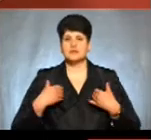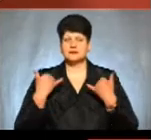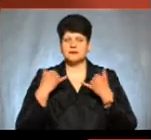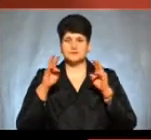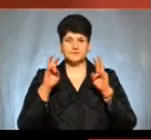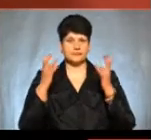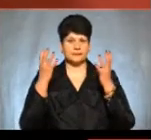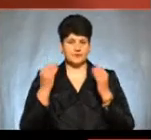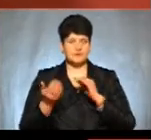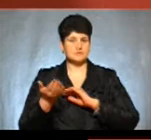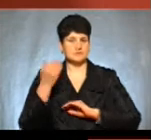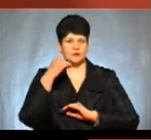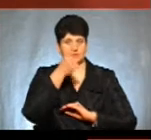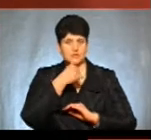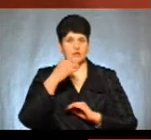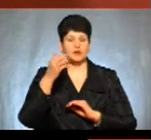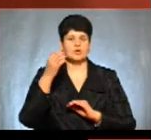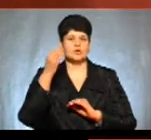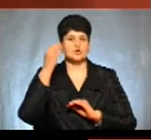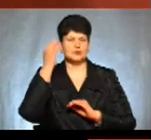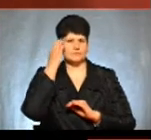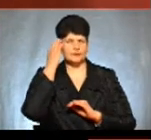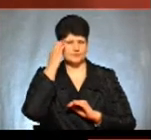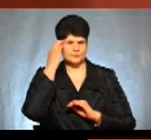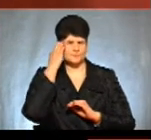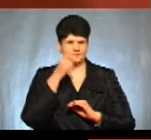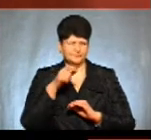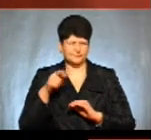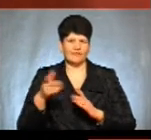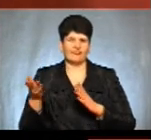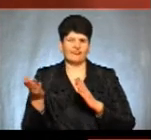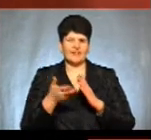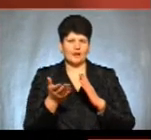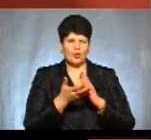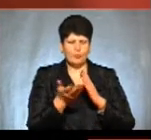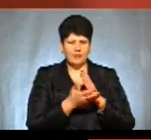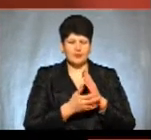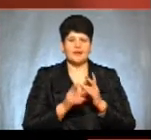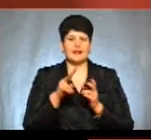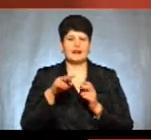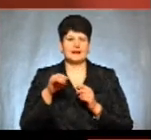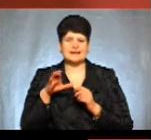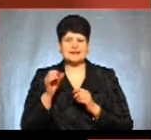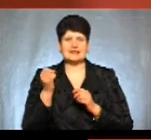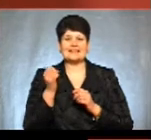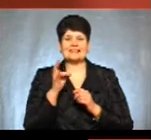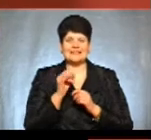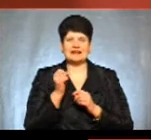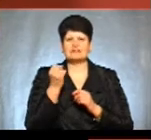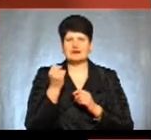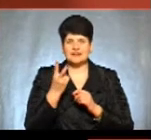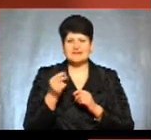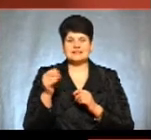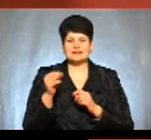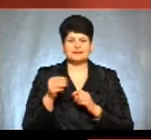вас в ефірі «Тема дня». За минулий рік чорні лісоруби вирубали лісу на 12 мільйонів гривень. Такі дані Держекоінспекції.